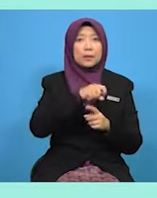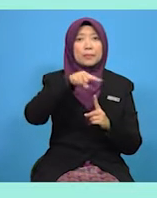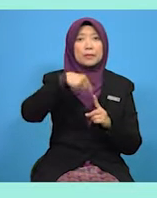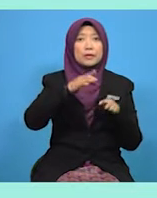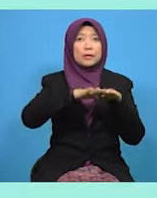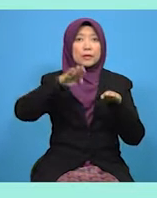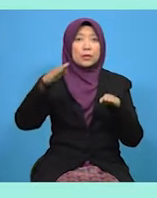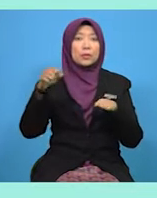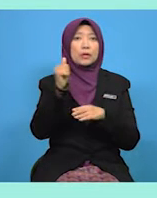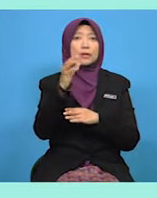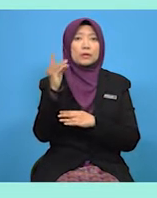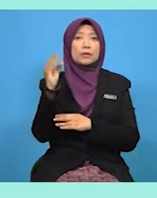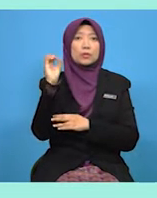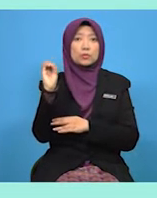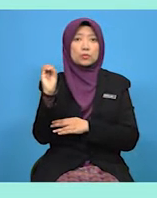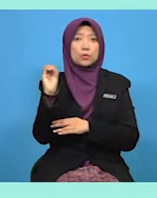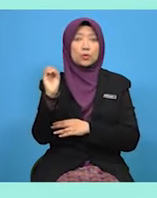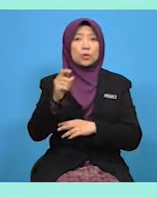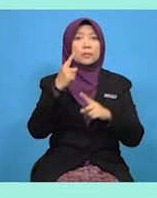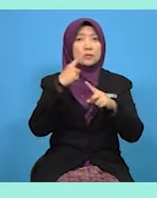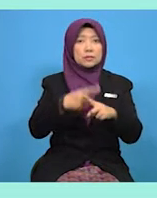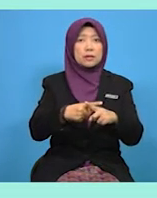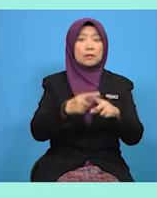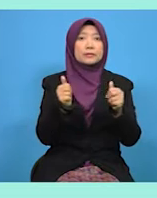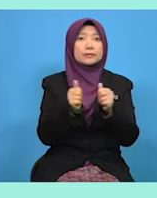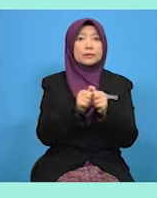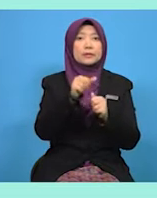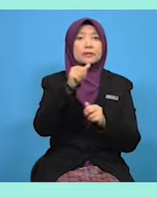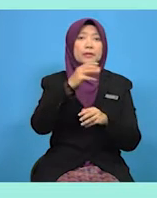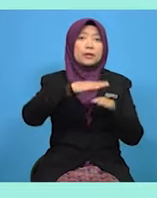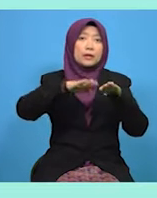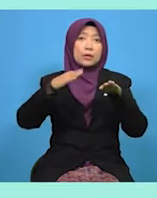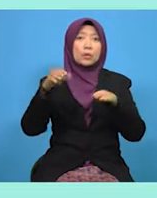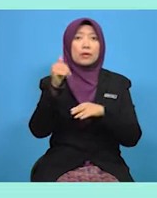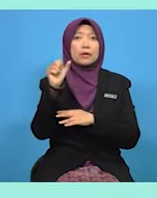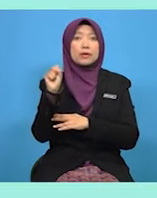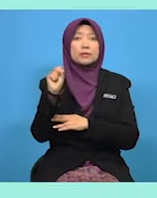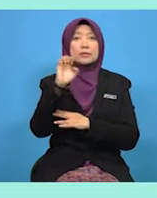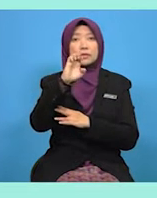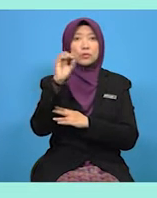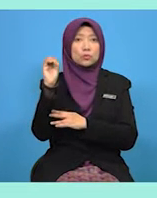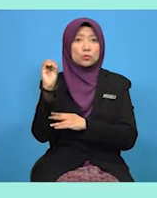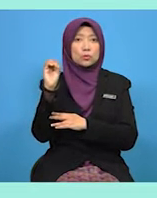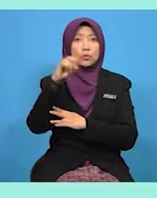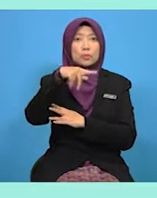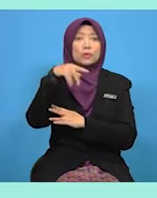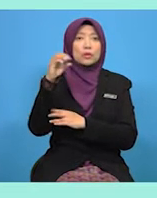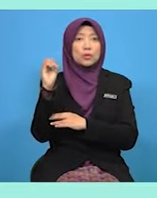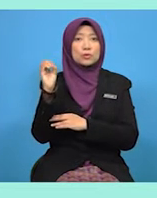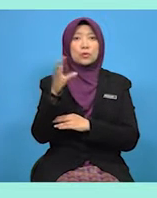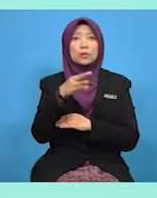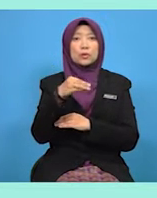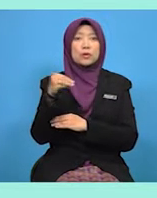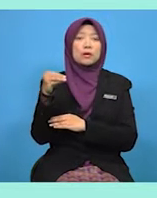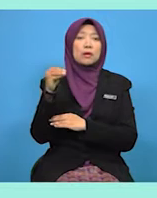apabila kelok AD kosong bersilang dengan kelok AS pada E kosong, P